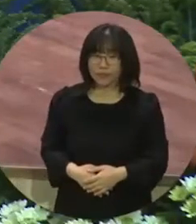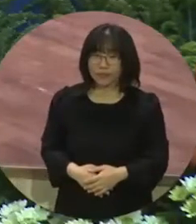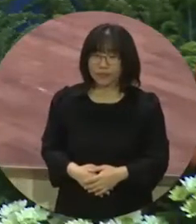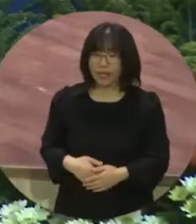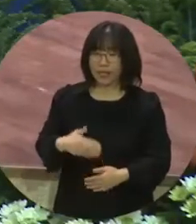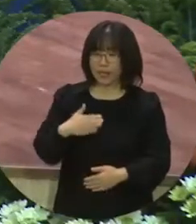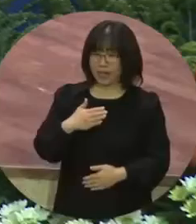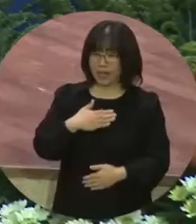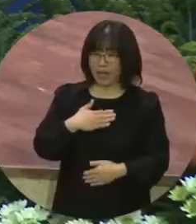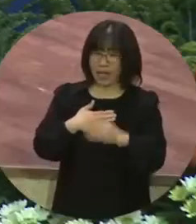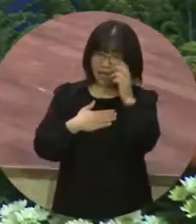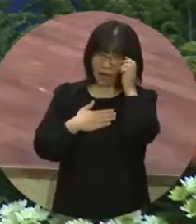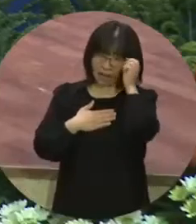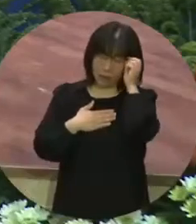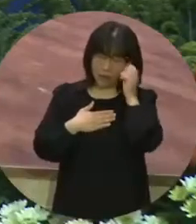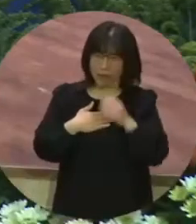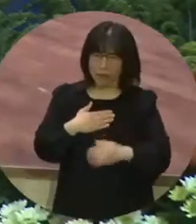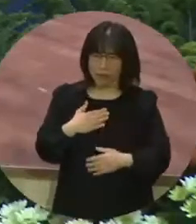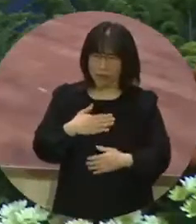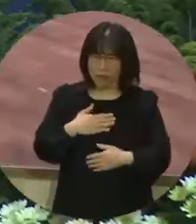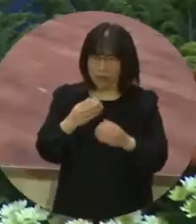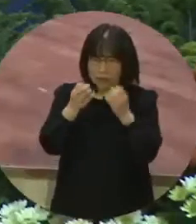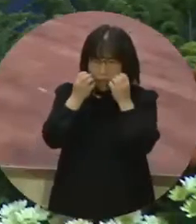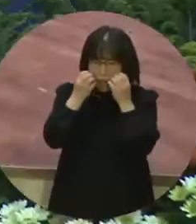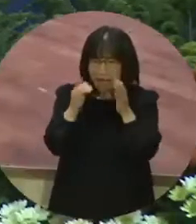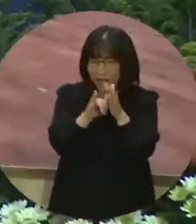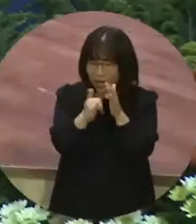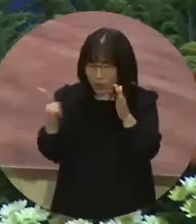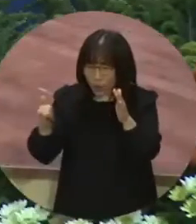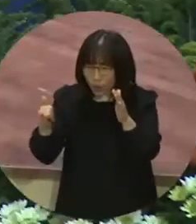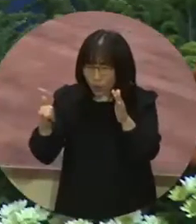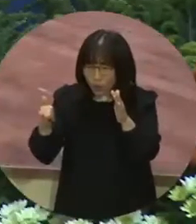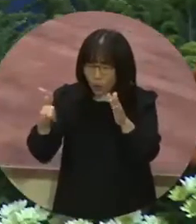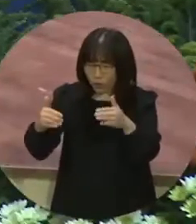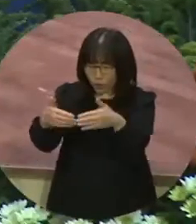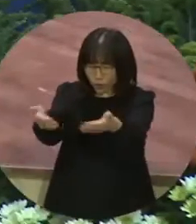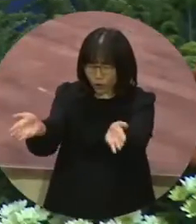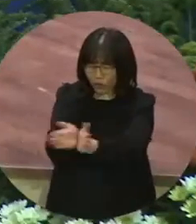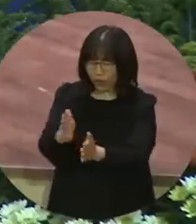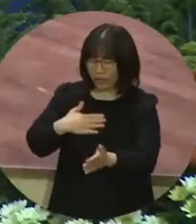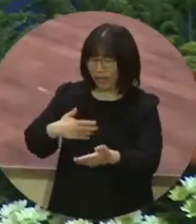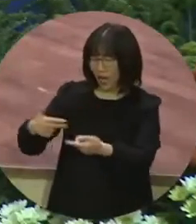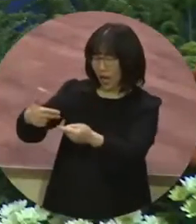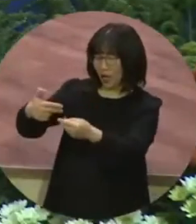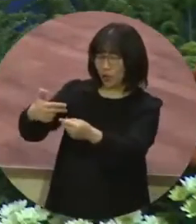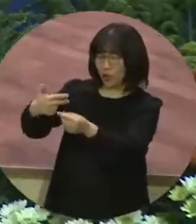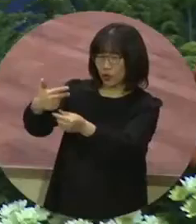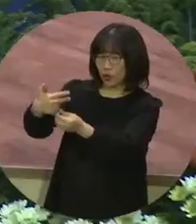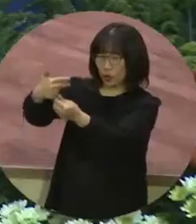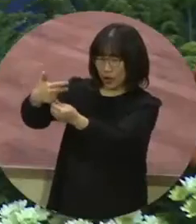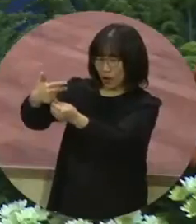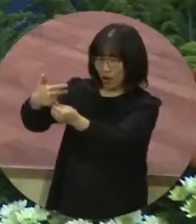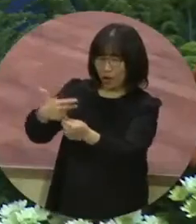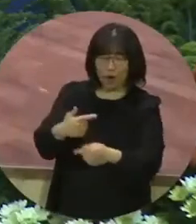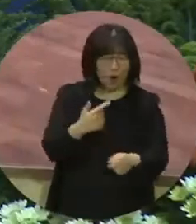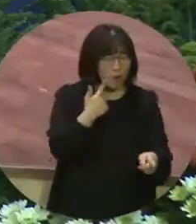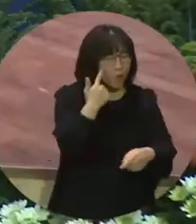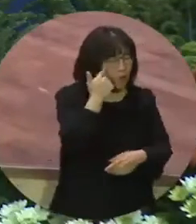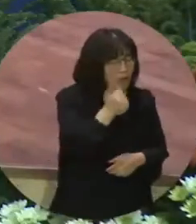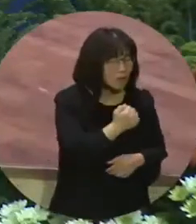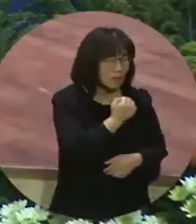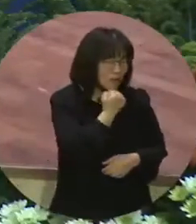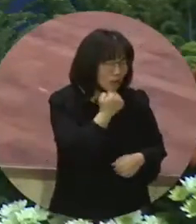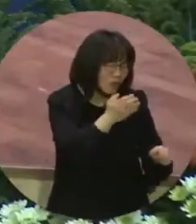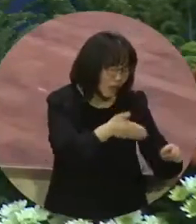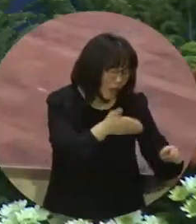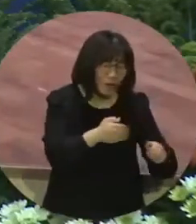저도 이게 촬영, 오늘도 새가족을 위해서 촬영을 했어요. 촬영하는데 우리 홍 집사님이 목사님 웃으세요.